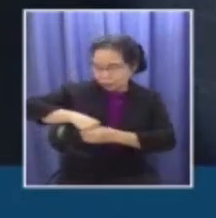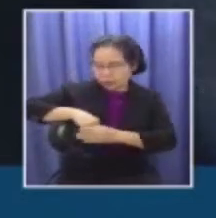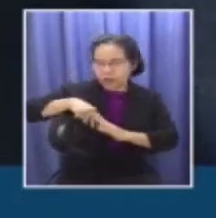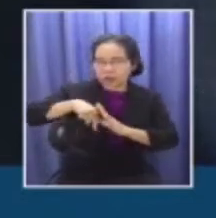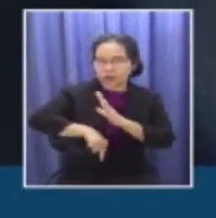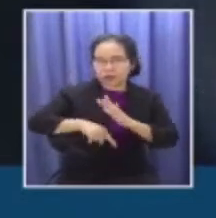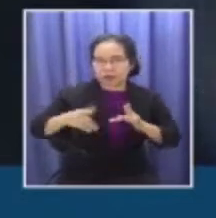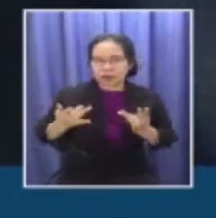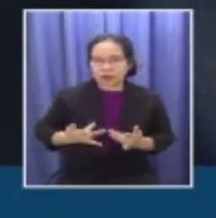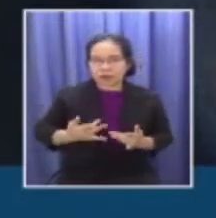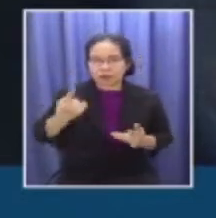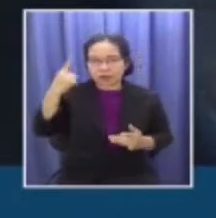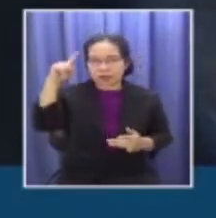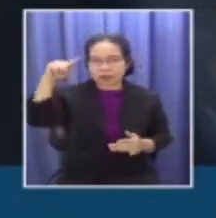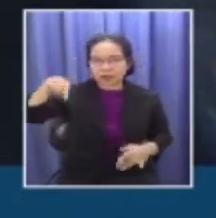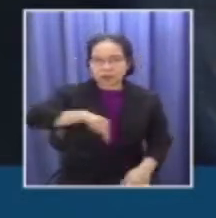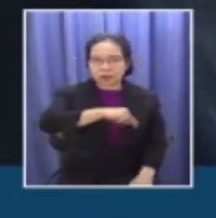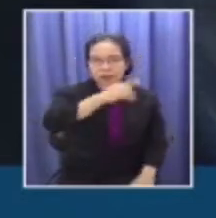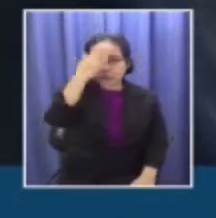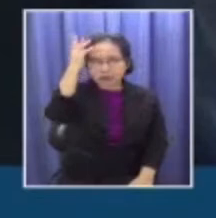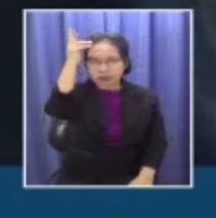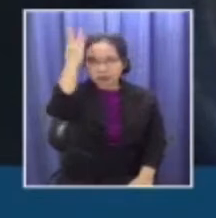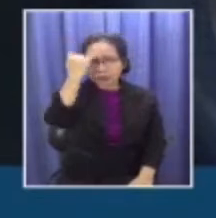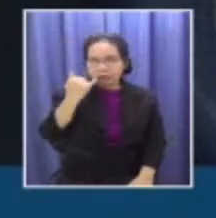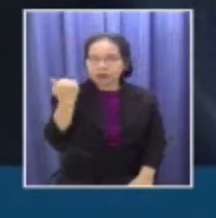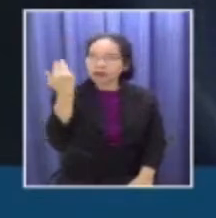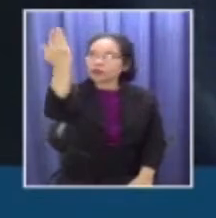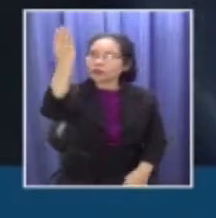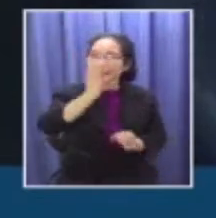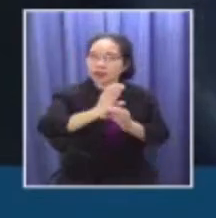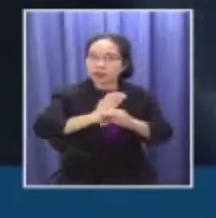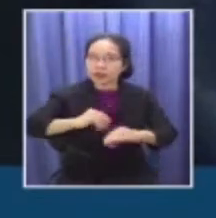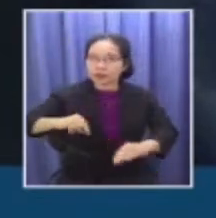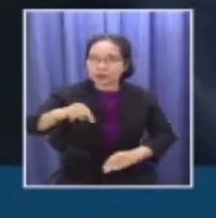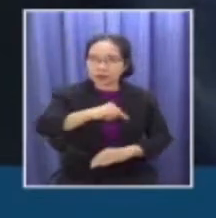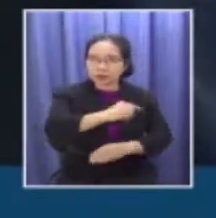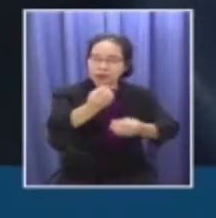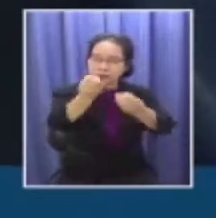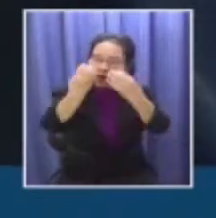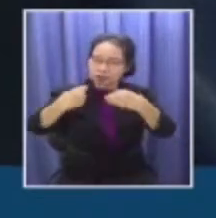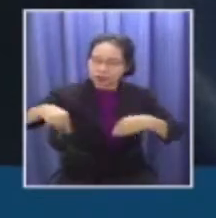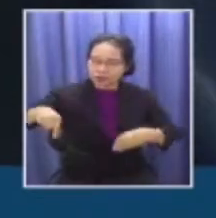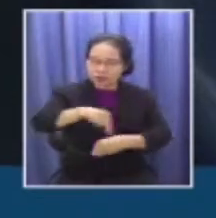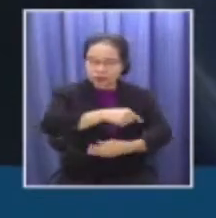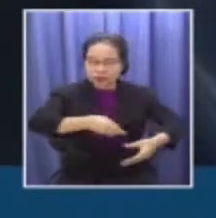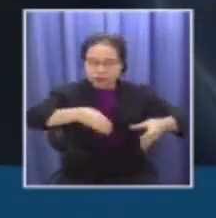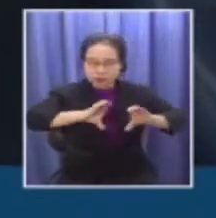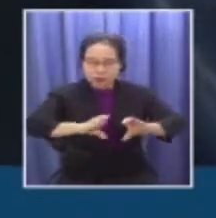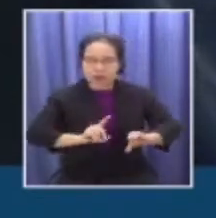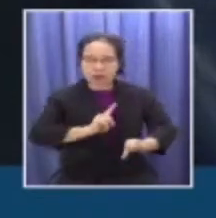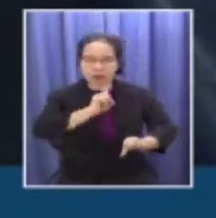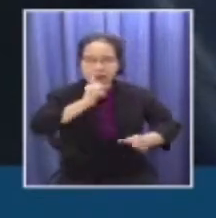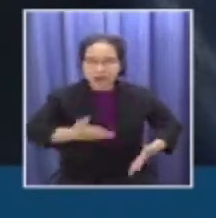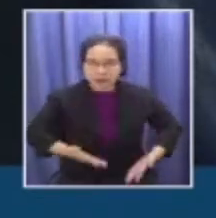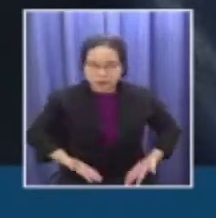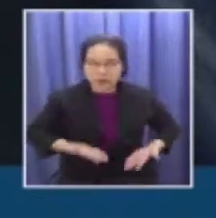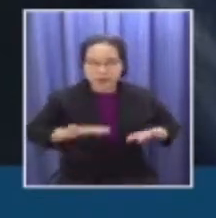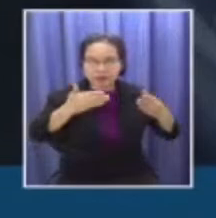sɛ ɛnyɛ yɛn nakagyinamu na ɛnyɛ yɛn ntotwene. Agya,